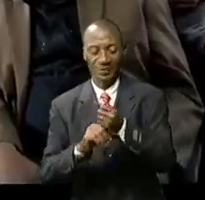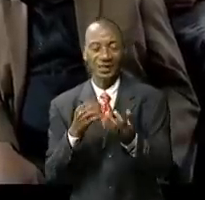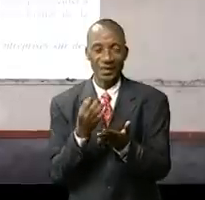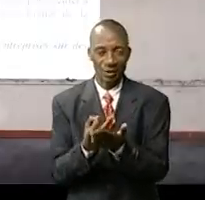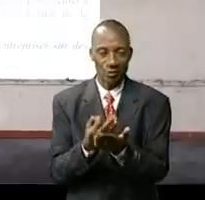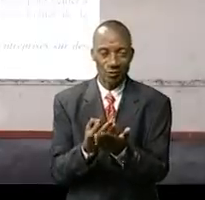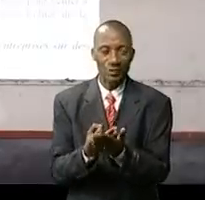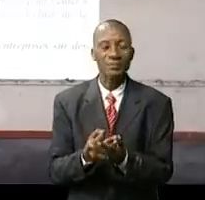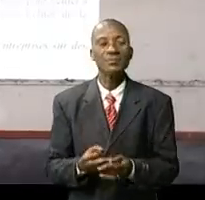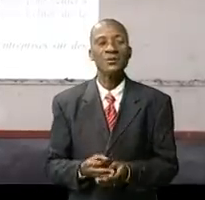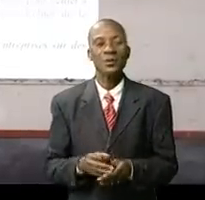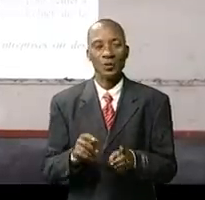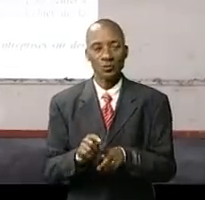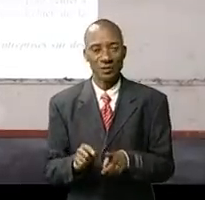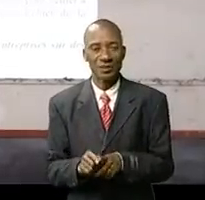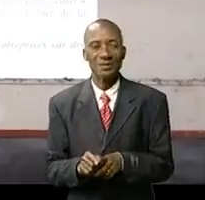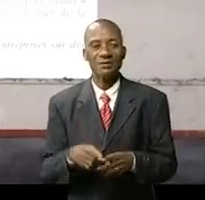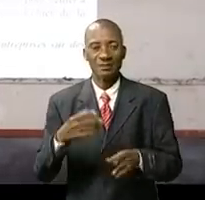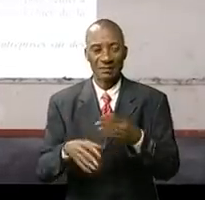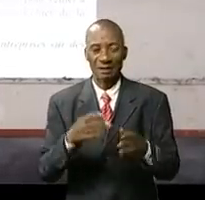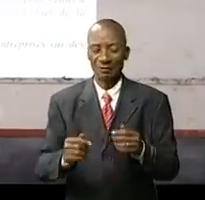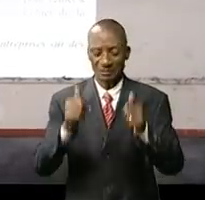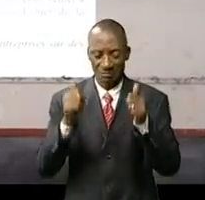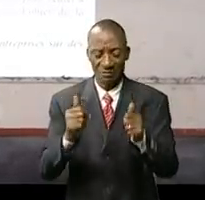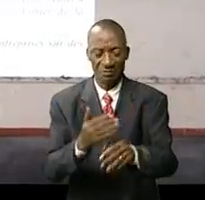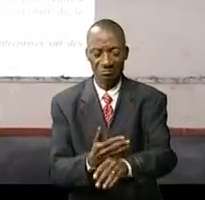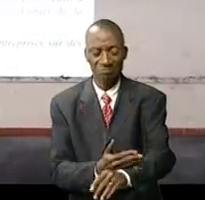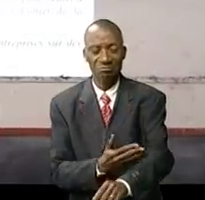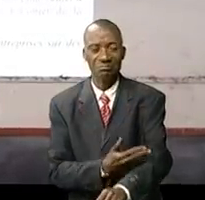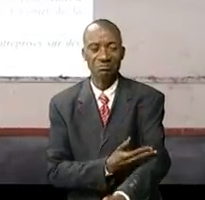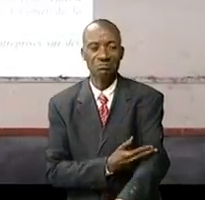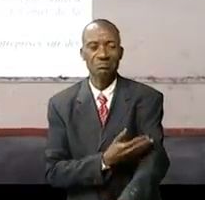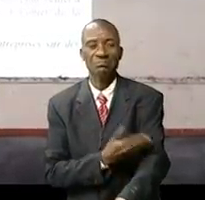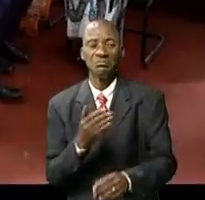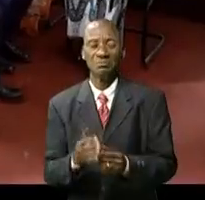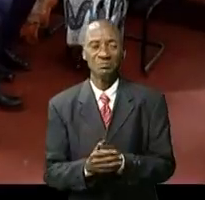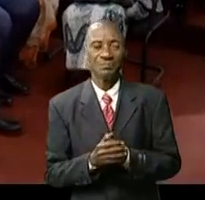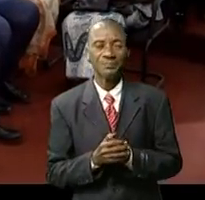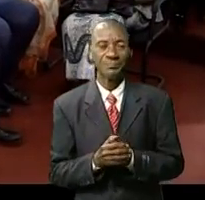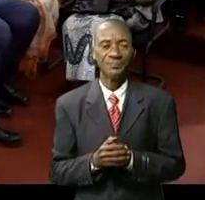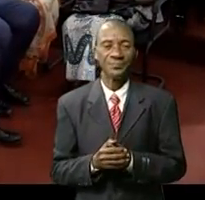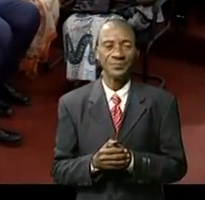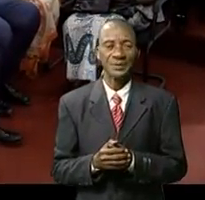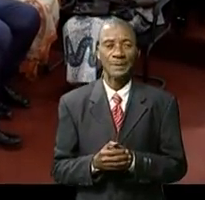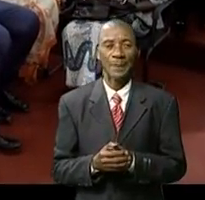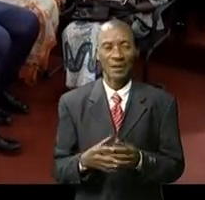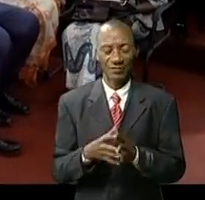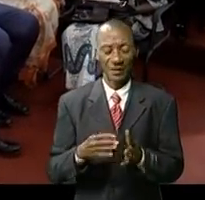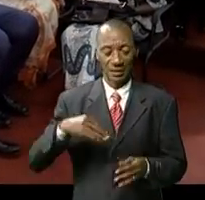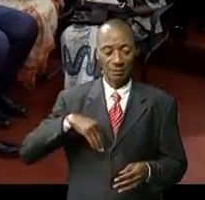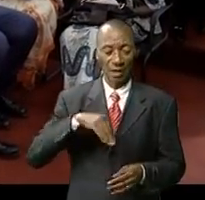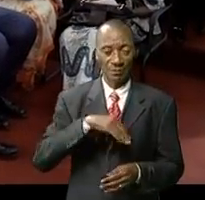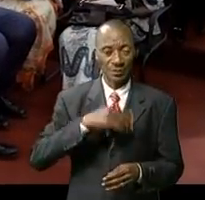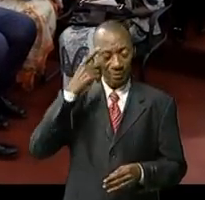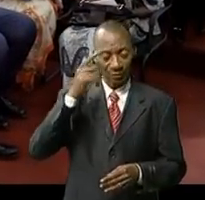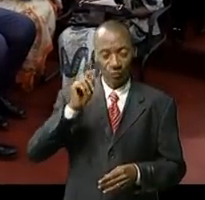influent positivement sur la décision d'octroi des crédits, techniquement appelé levier d'endettement. Face aux membres du jury, le